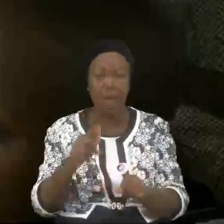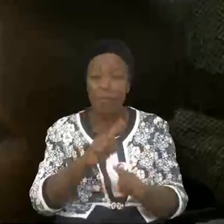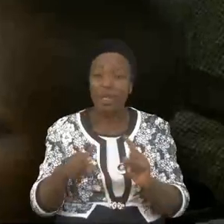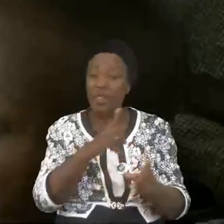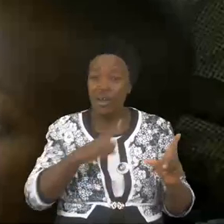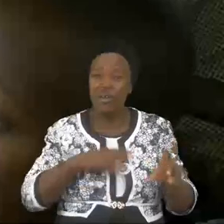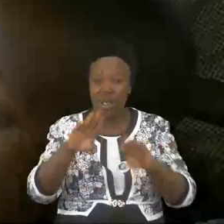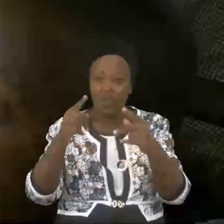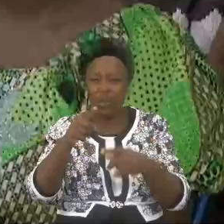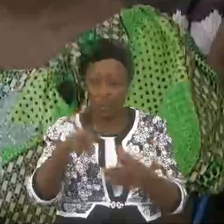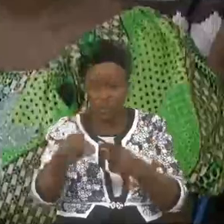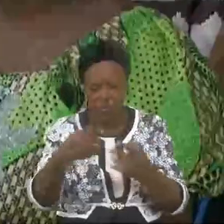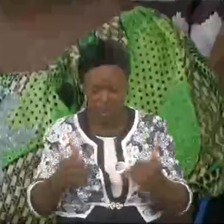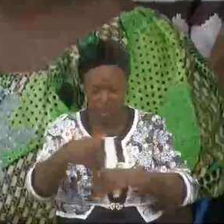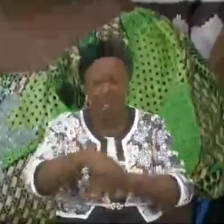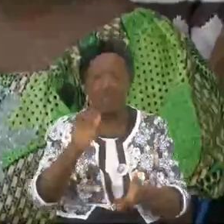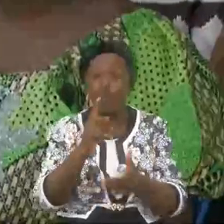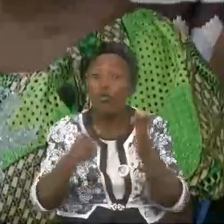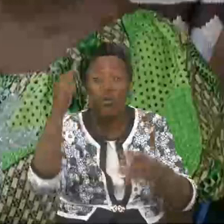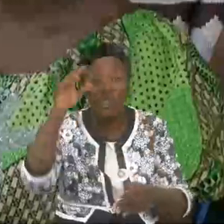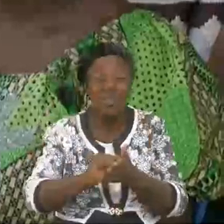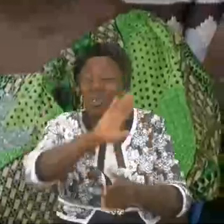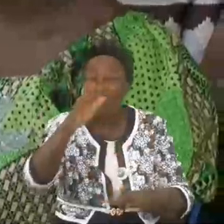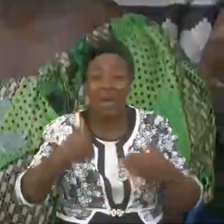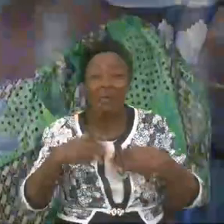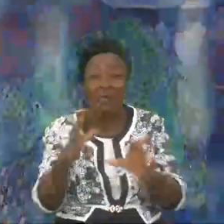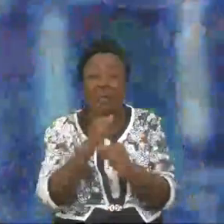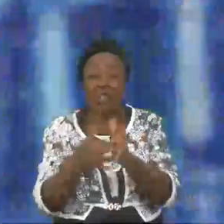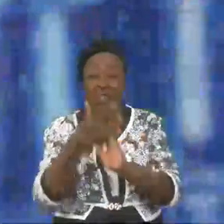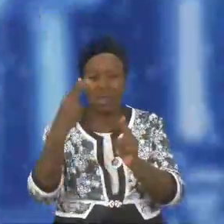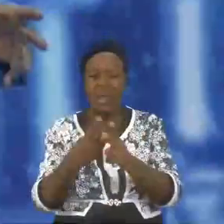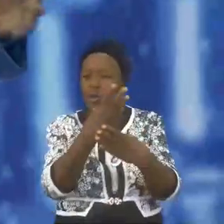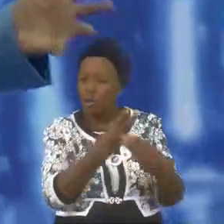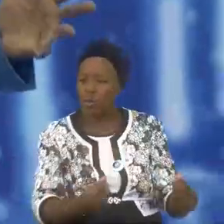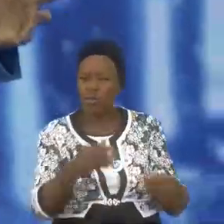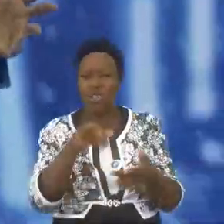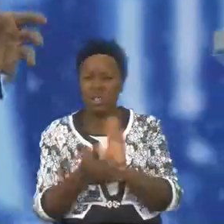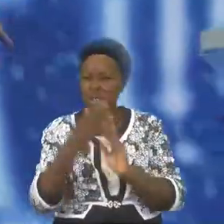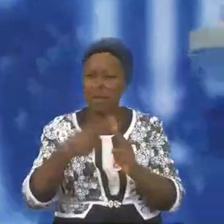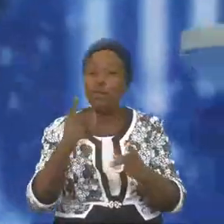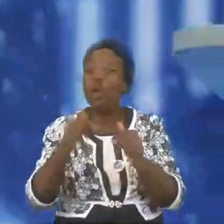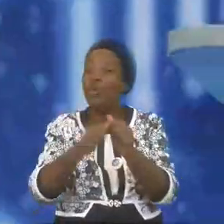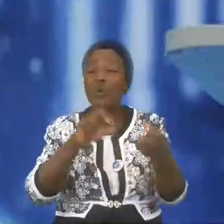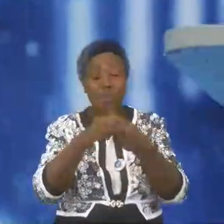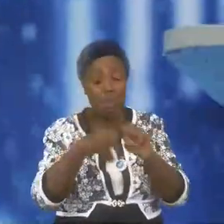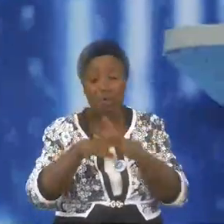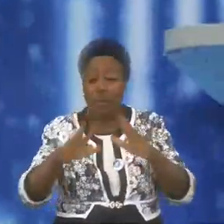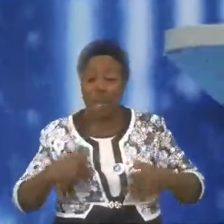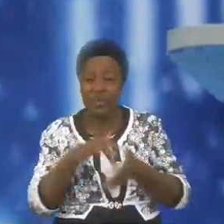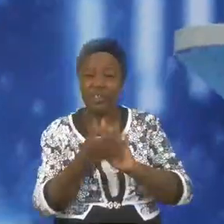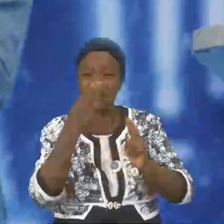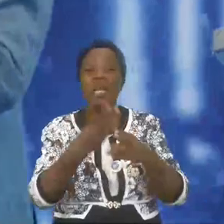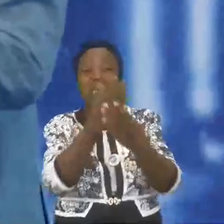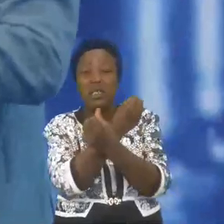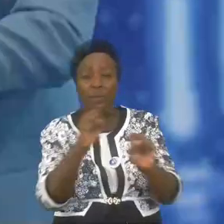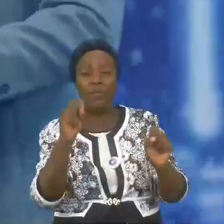ce que tu pensais que tu n'auras jamais. La solution à tout problème de ta vie, le